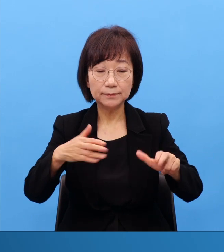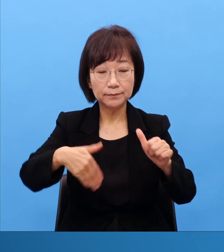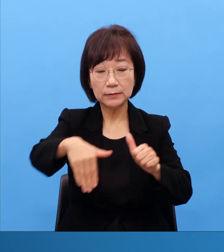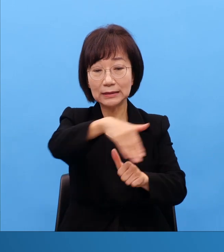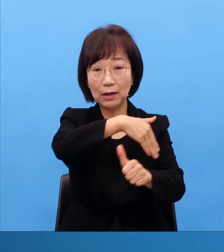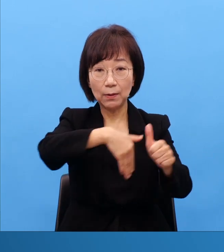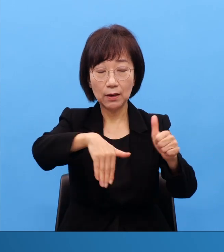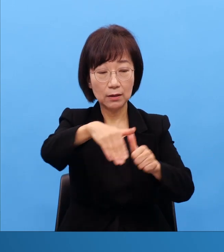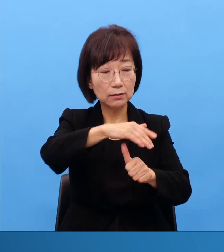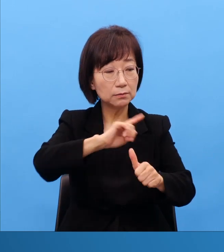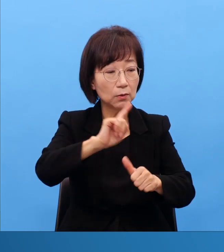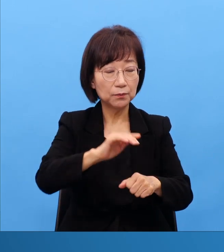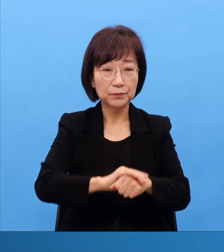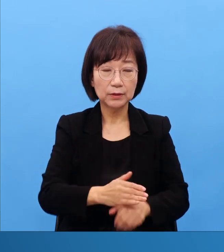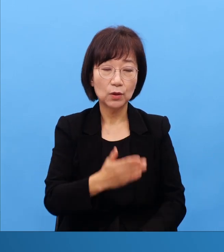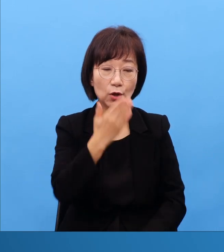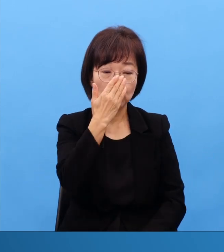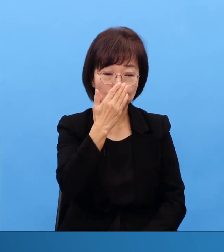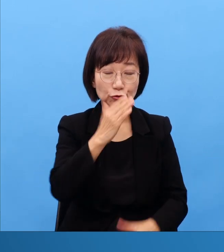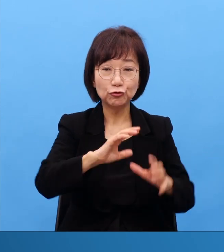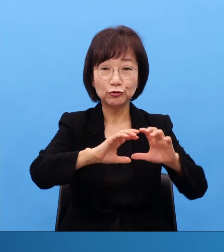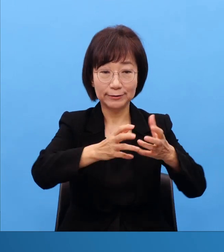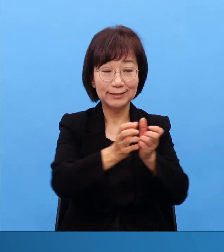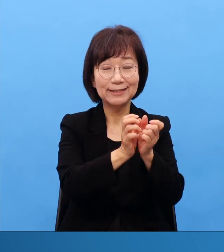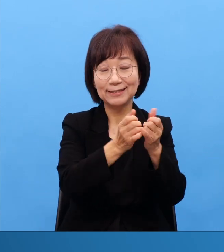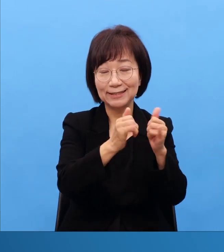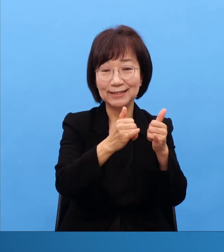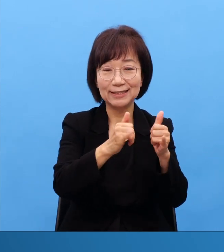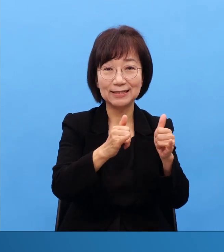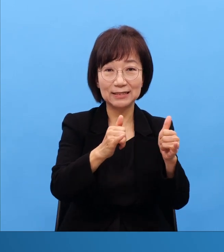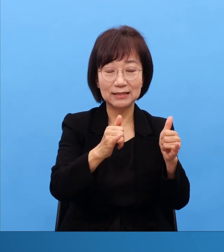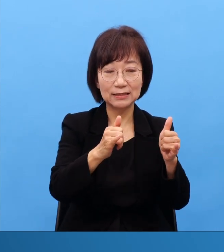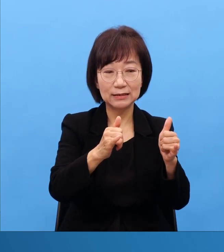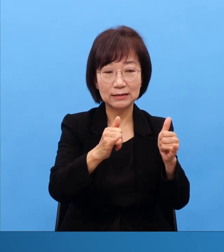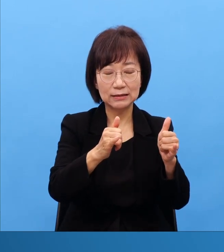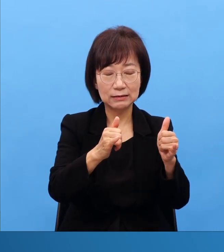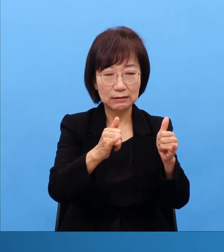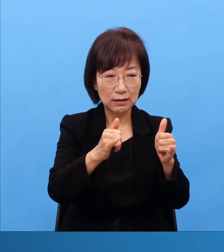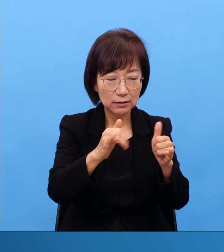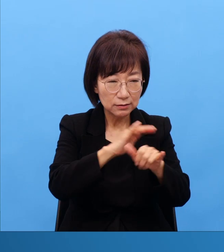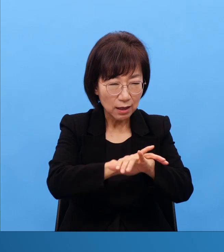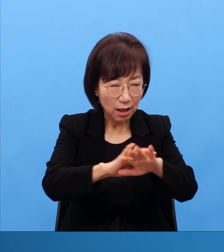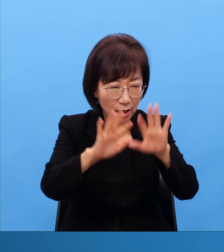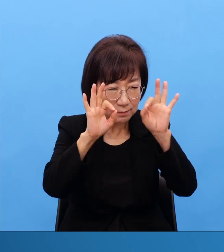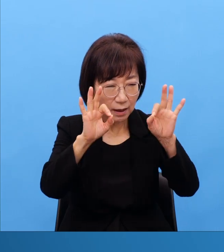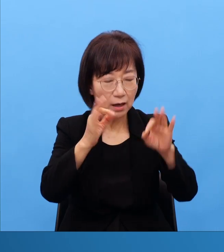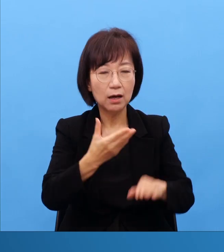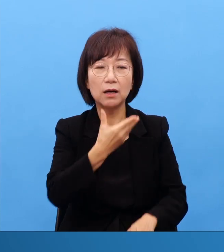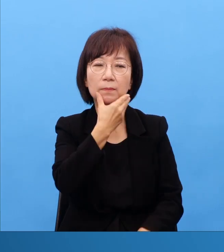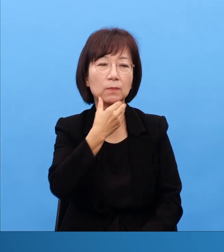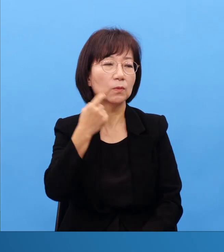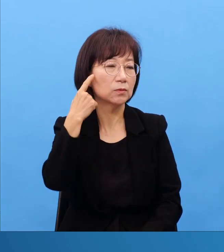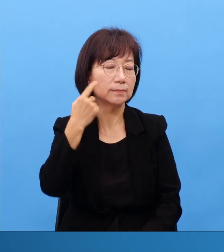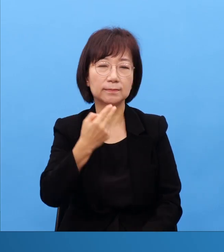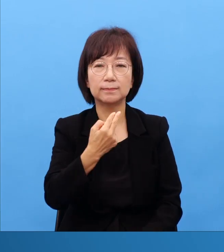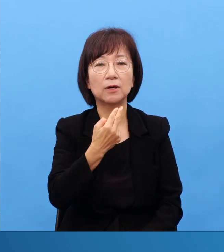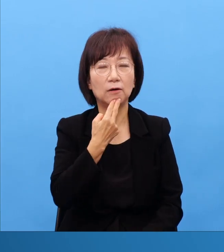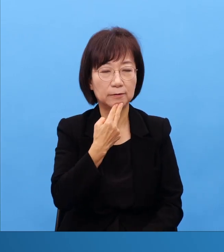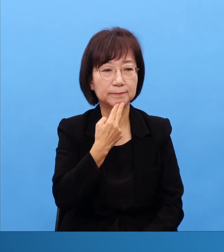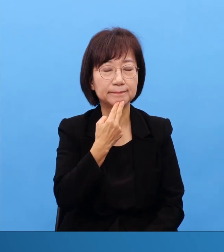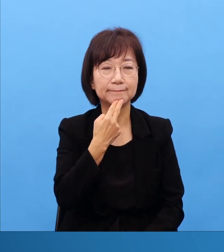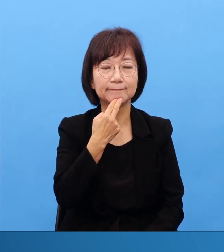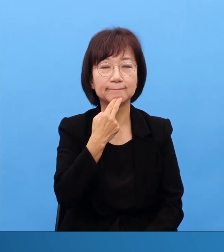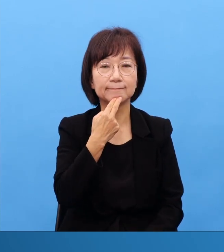유대인들은 유대인 지도자들이 사실은 복음이 없어요. Let's look at the context in which today's passage